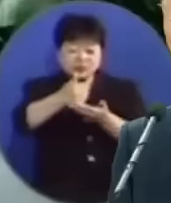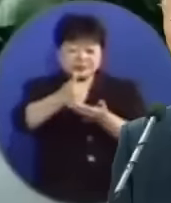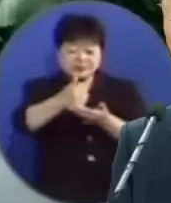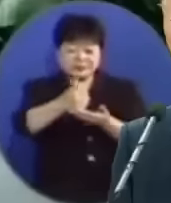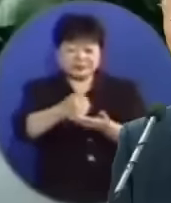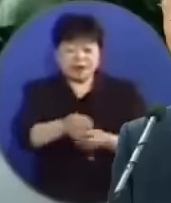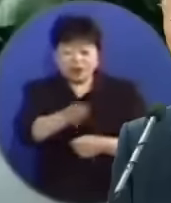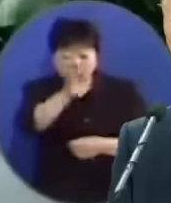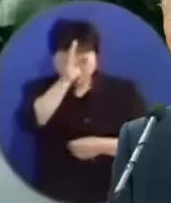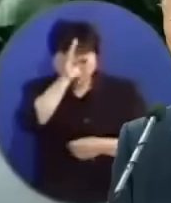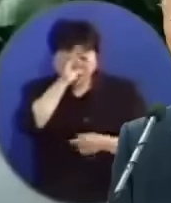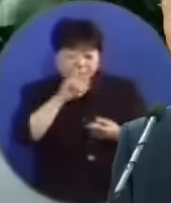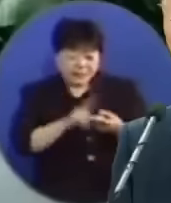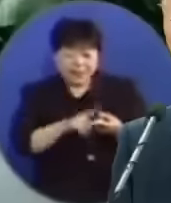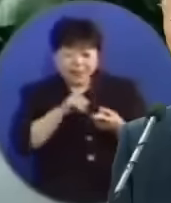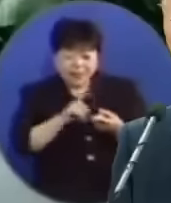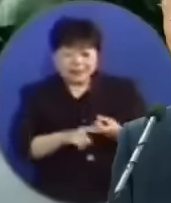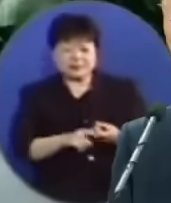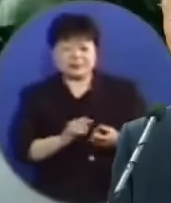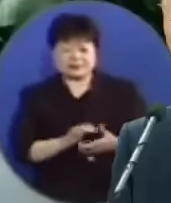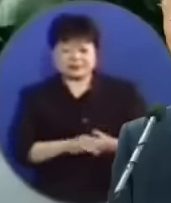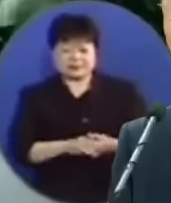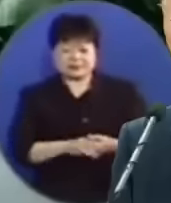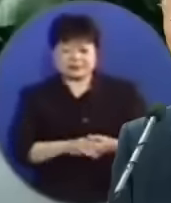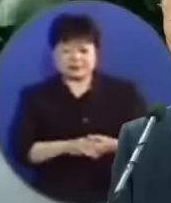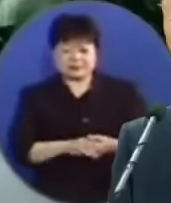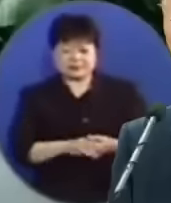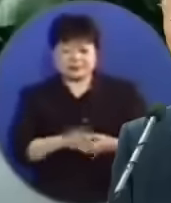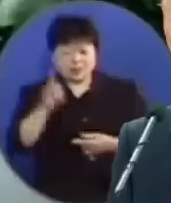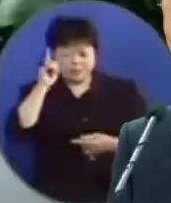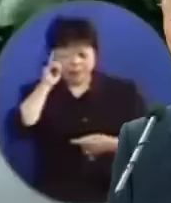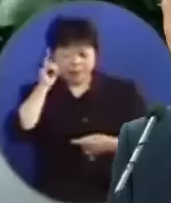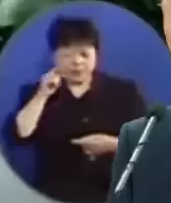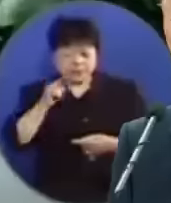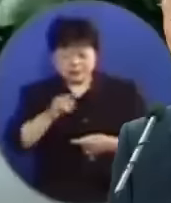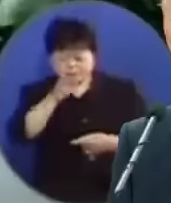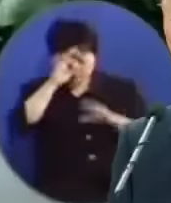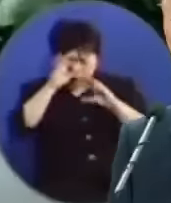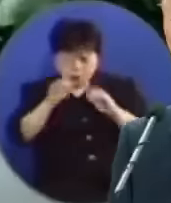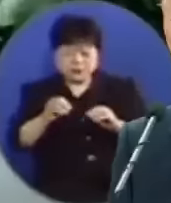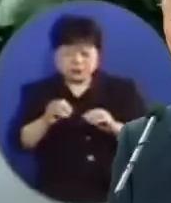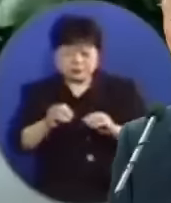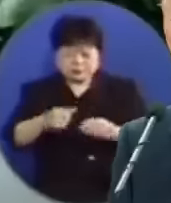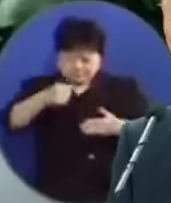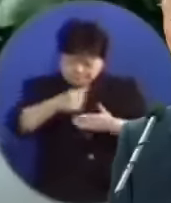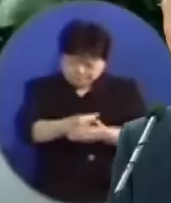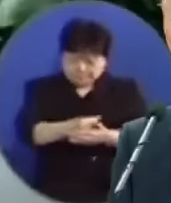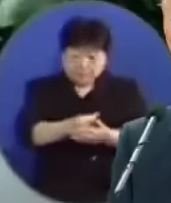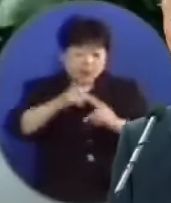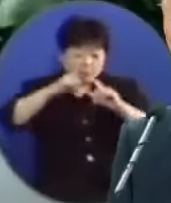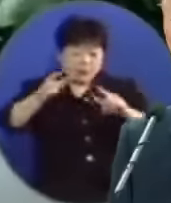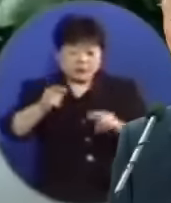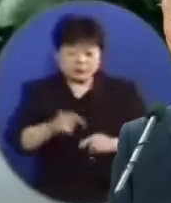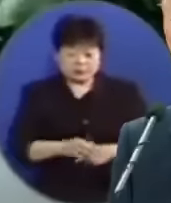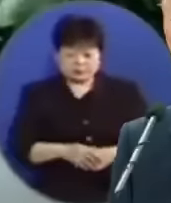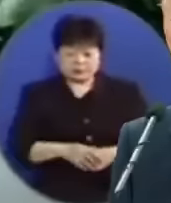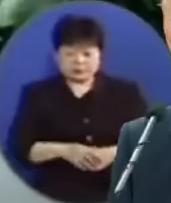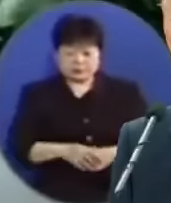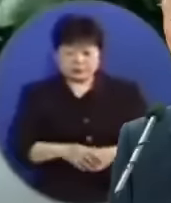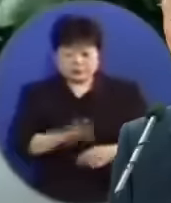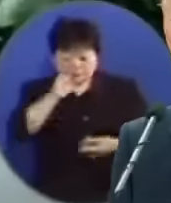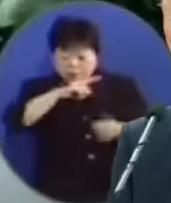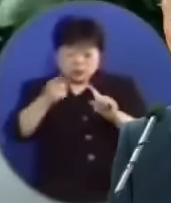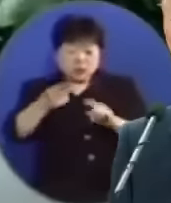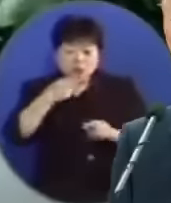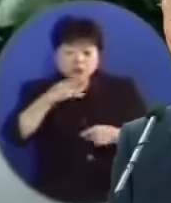주님은 병에 대해서 절대적으로 치료에 대한 각오를 가지고 계신 것입니다. 치료하지 않은 복음은 복음이